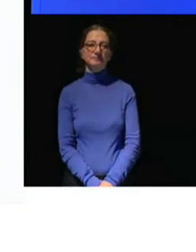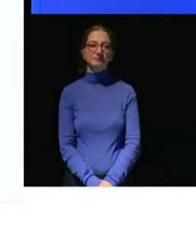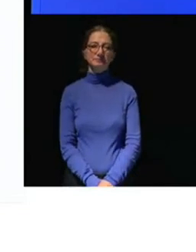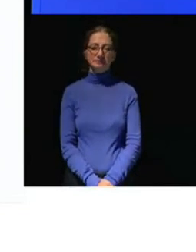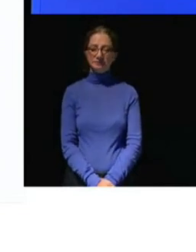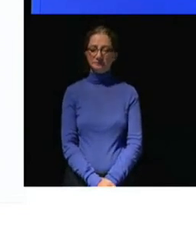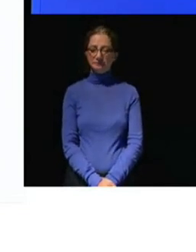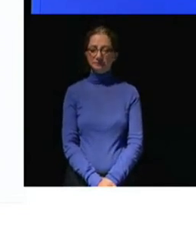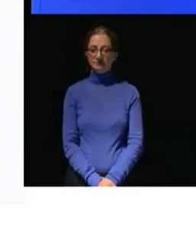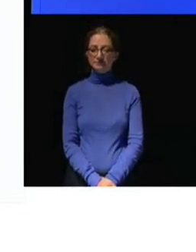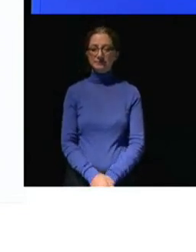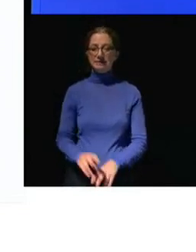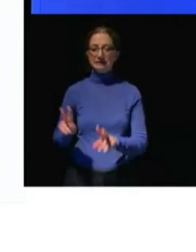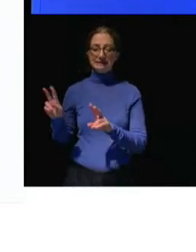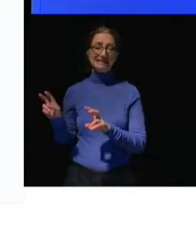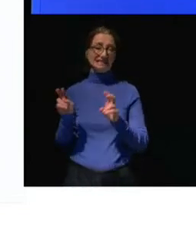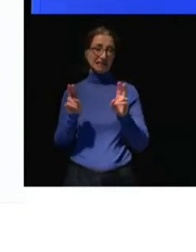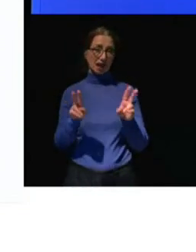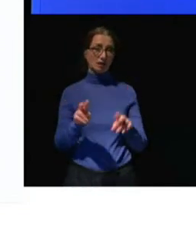Ich zitiere